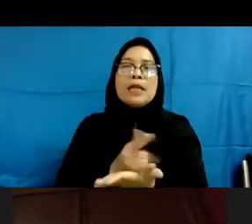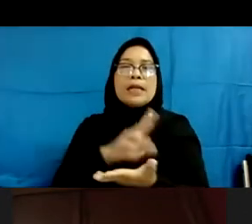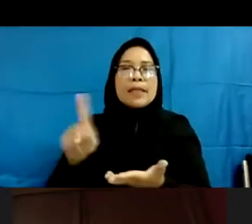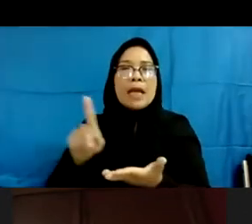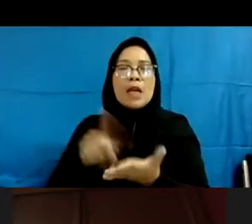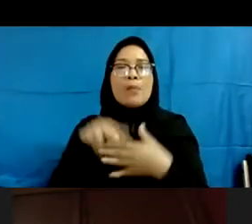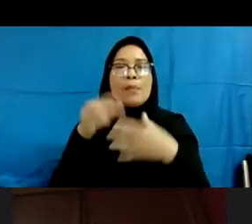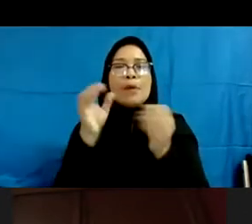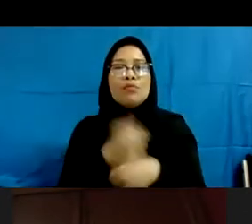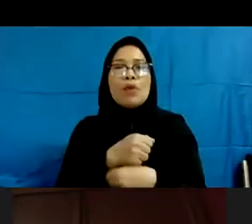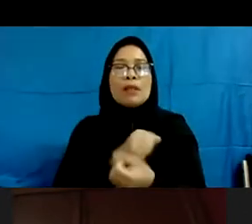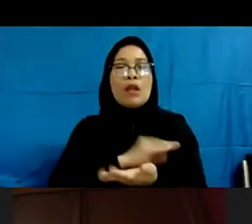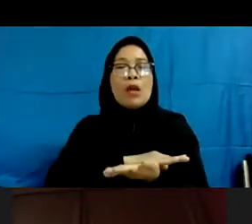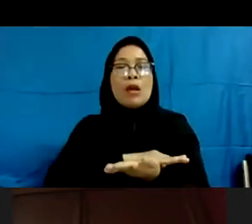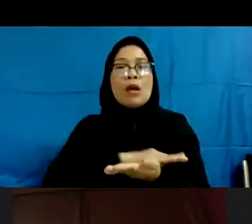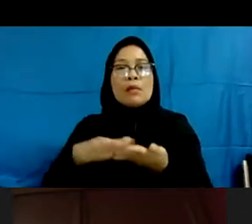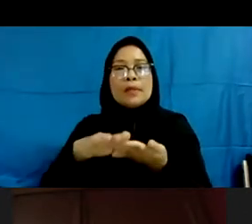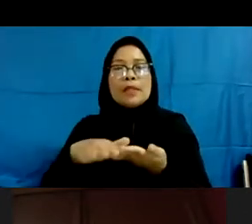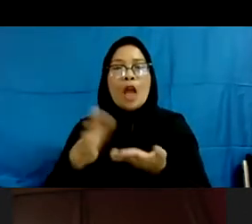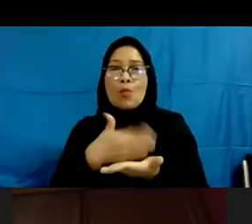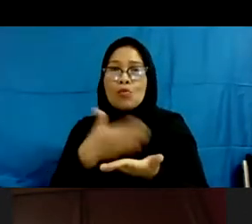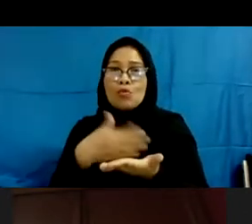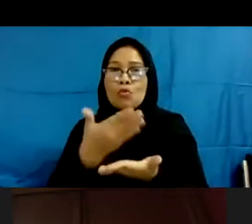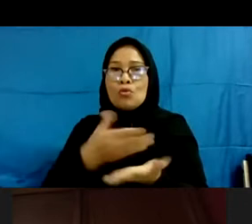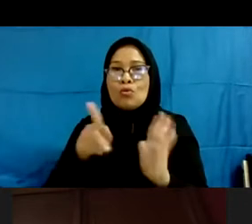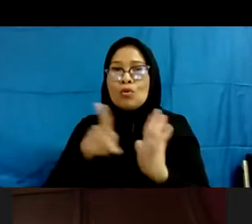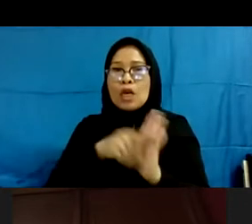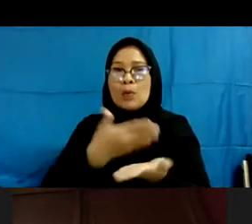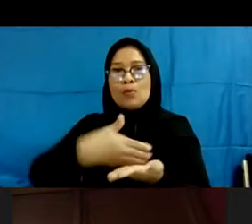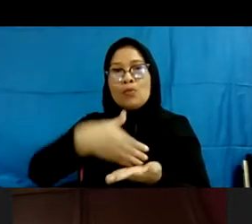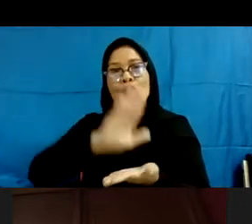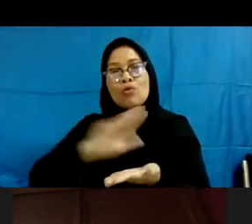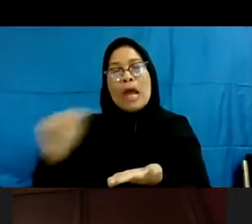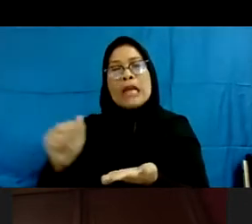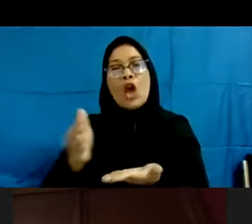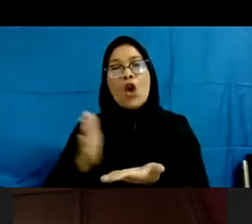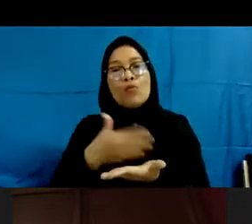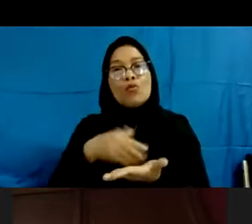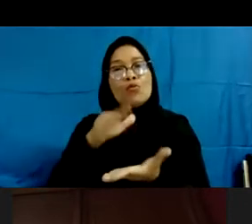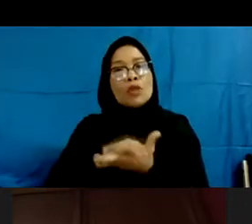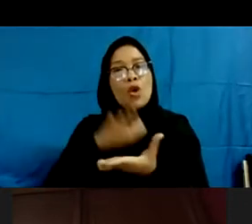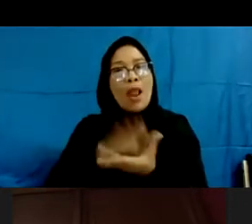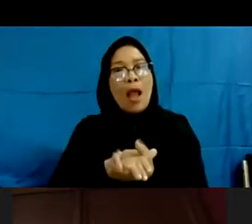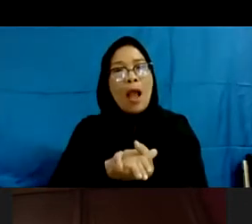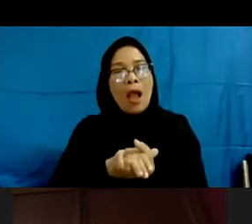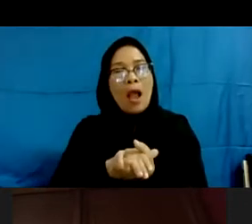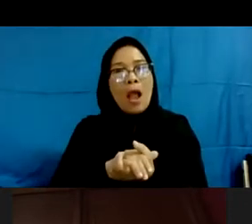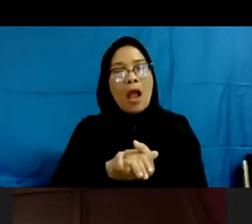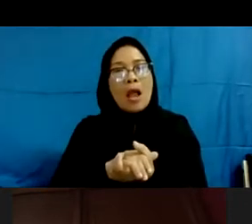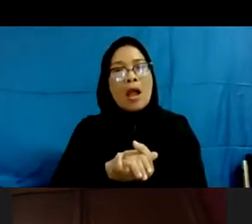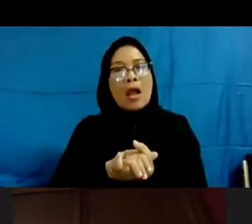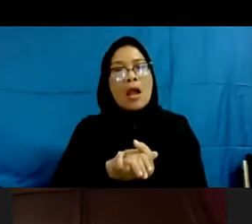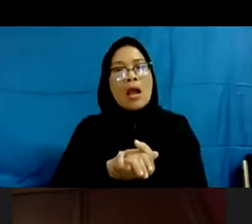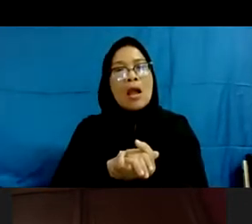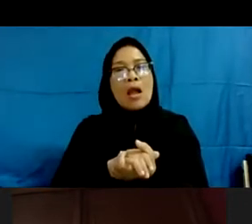mencetak buku kebutuhan dari penyandang disabilitas dalam untuk baik itu buku sekolah, buku untuk